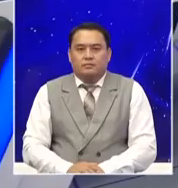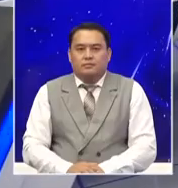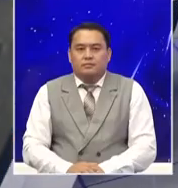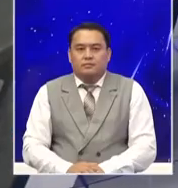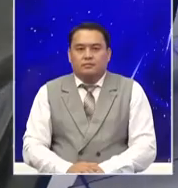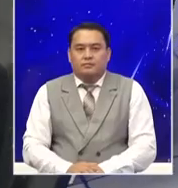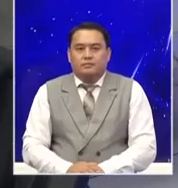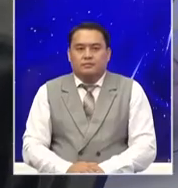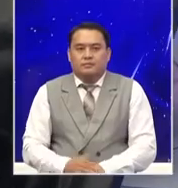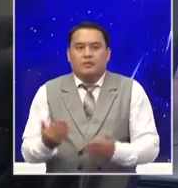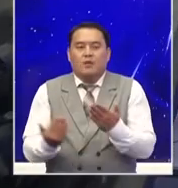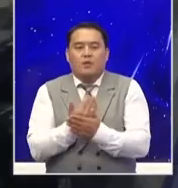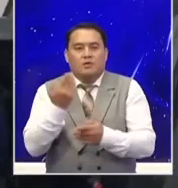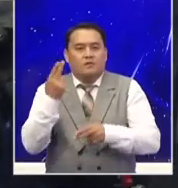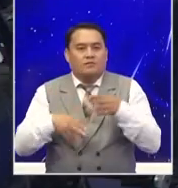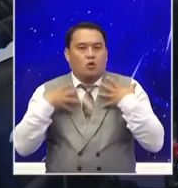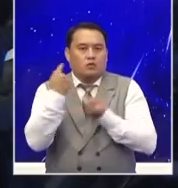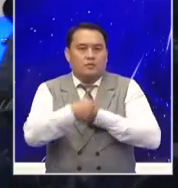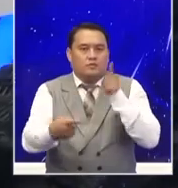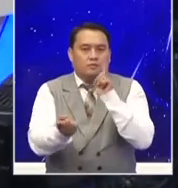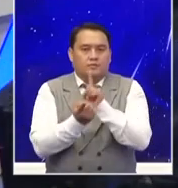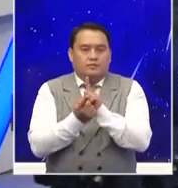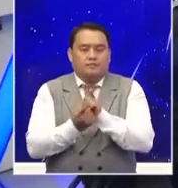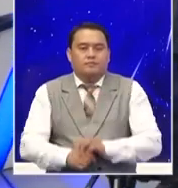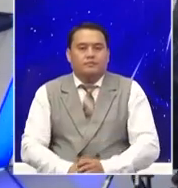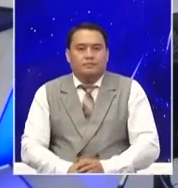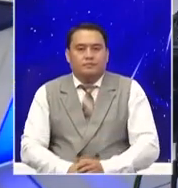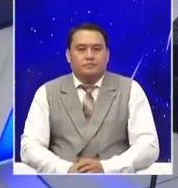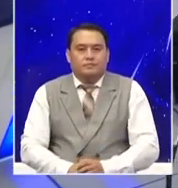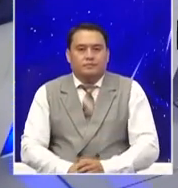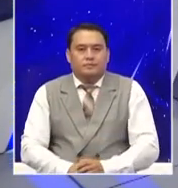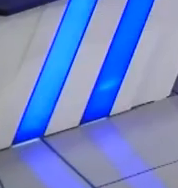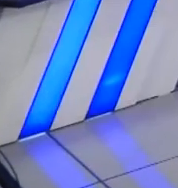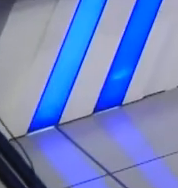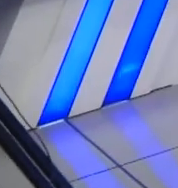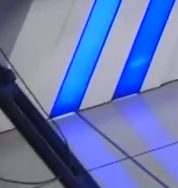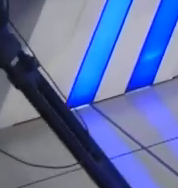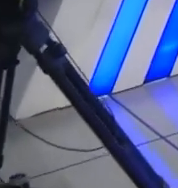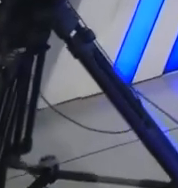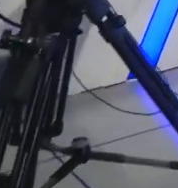Это были все новости на сегодня, а я с вами прощаюсь. Увидимся завтра.